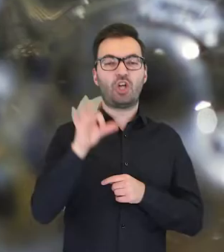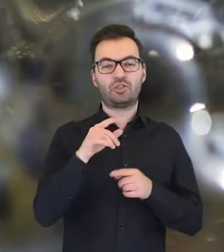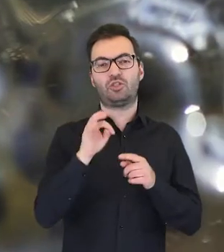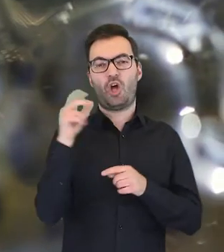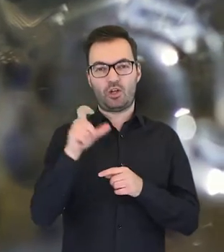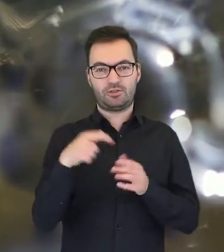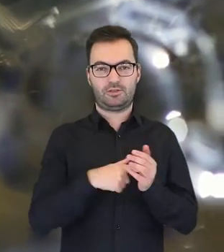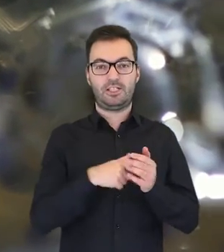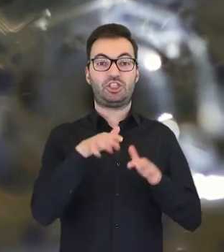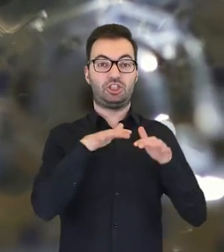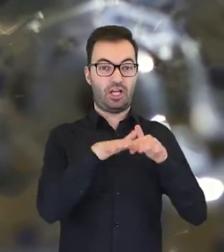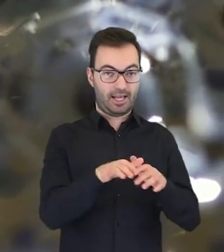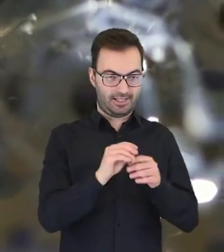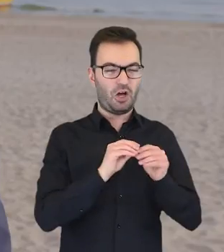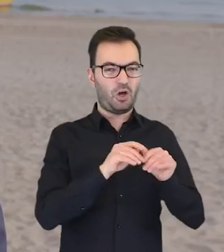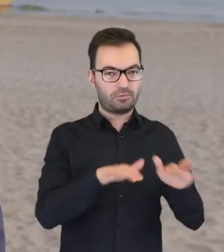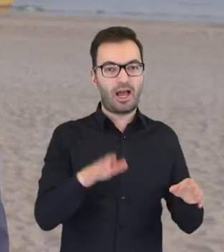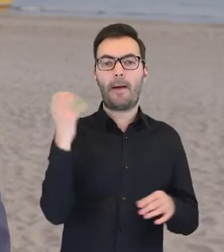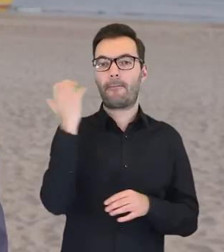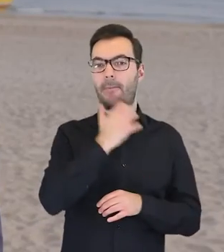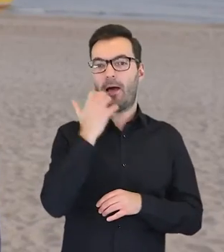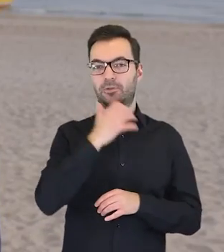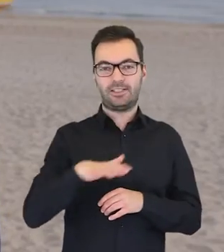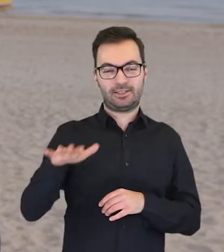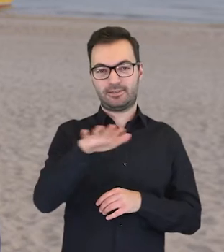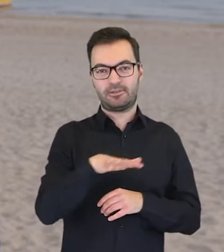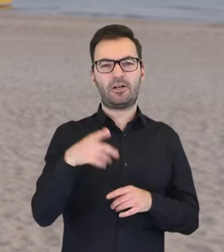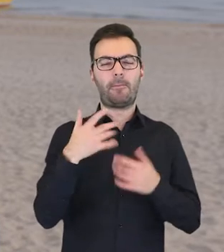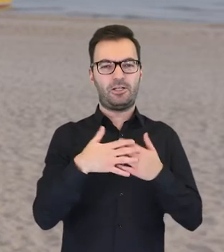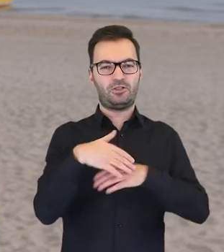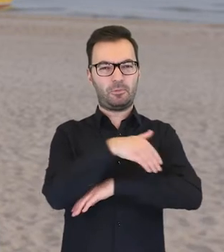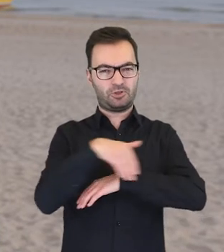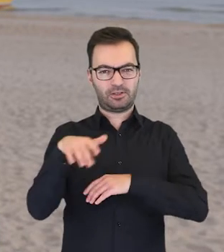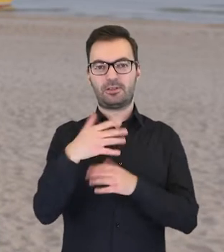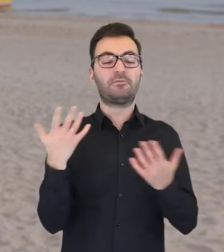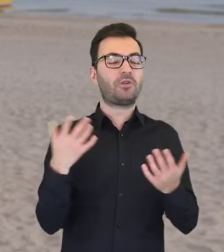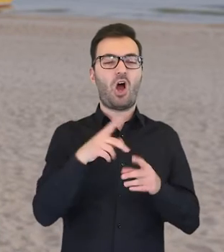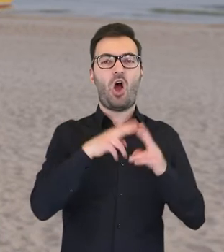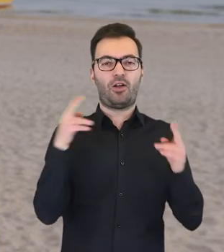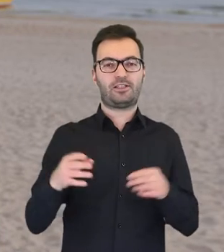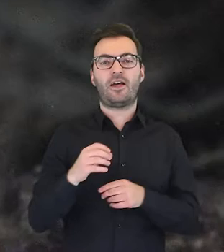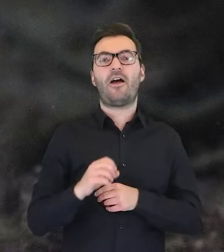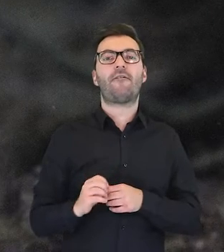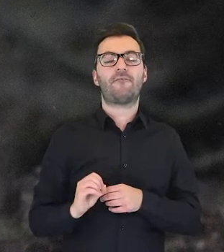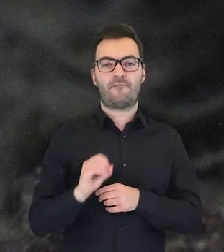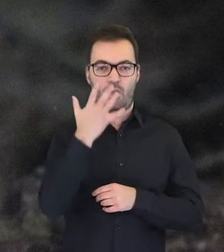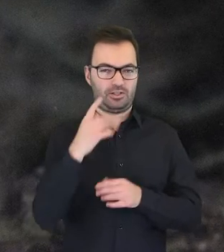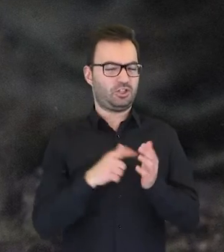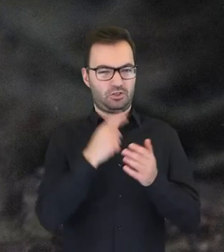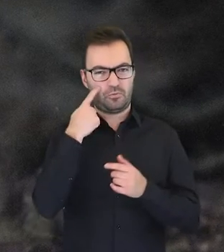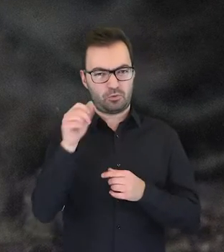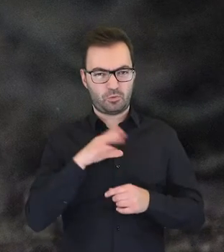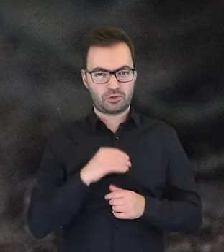które składają ikrę w rzekach. W Bałtyku, w strefie przybrzeżnej, możemy je spotkać szczególnie w okresie wiosennym. Do drugiej